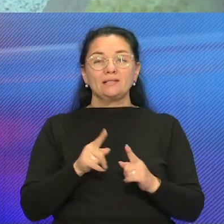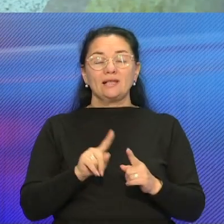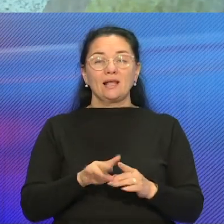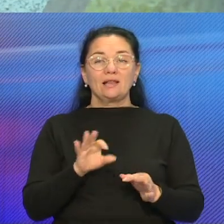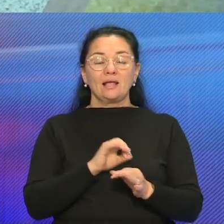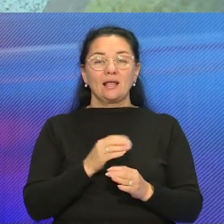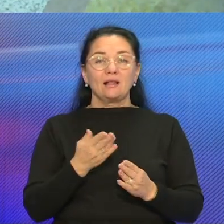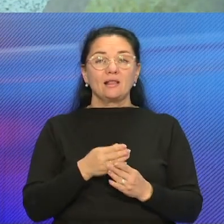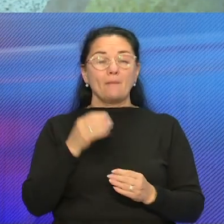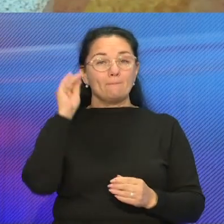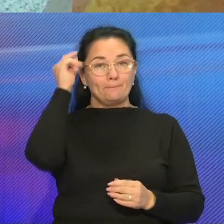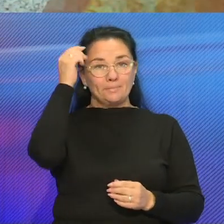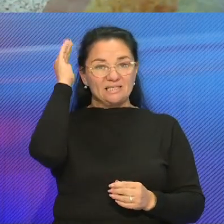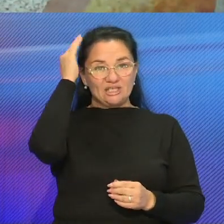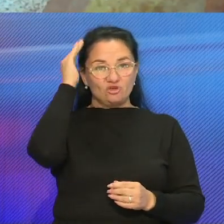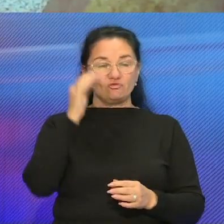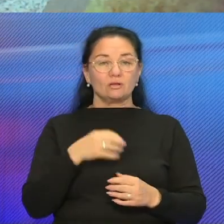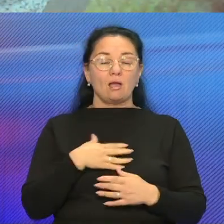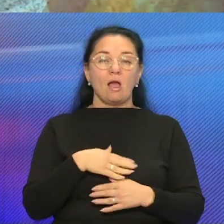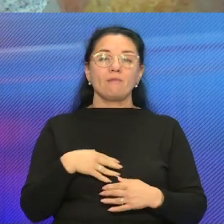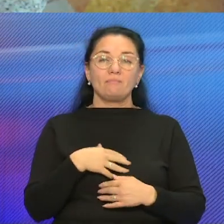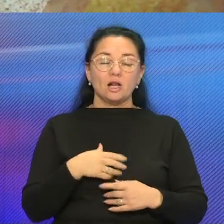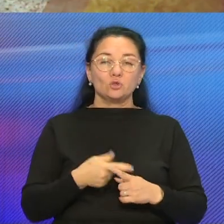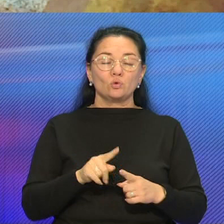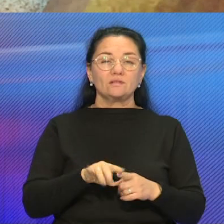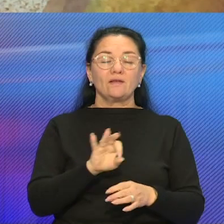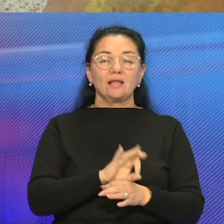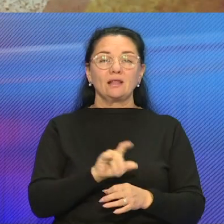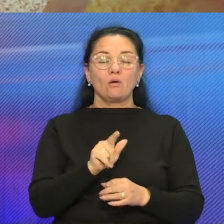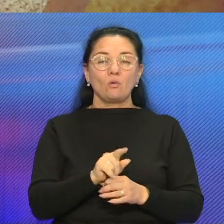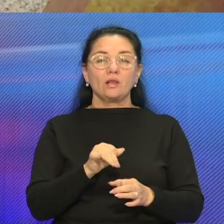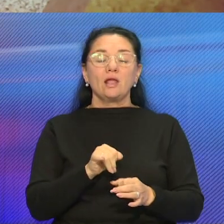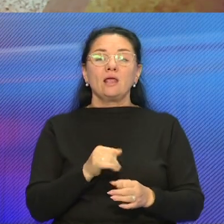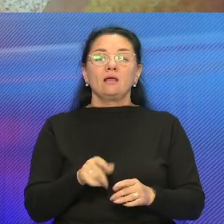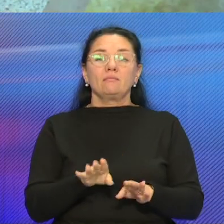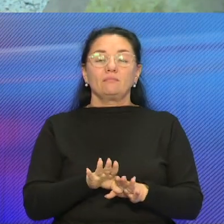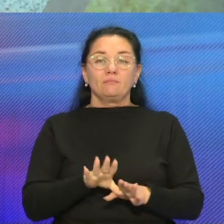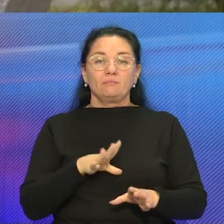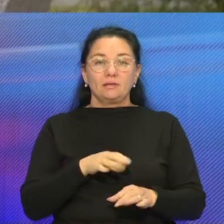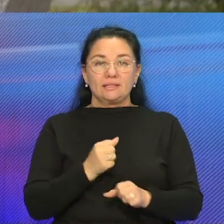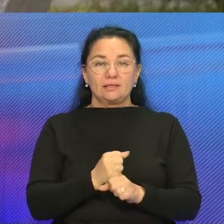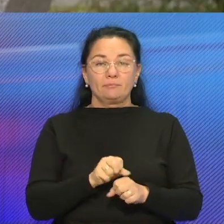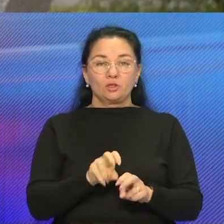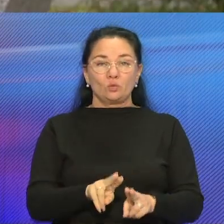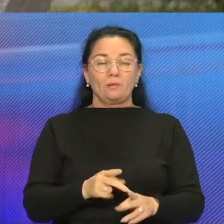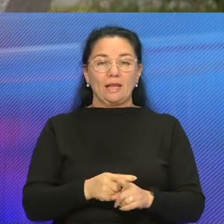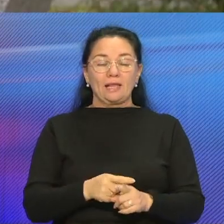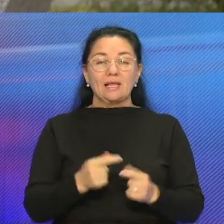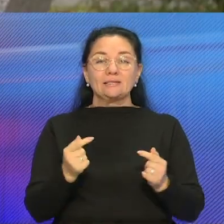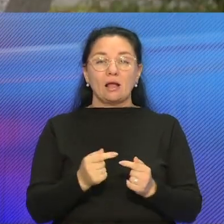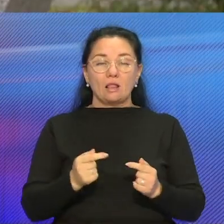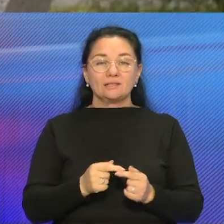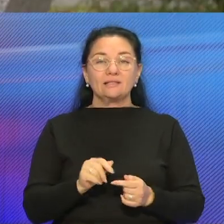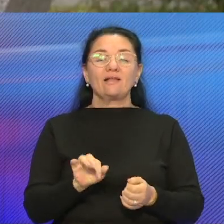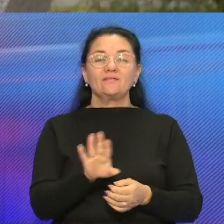покутаю на психичное расстройство у форме патологичной прихильности до азартных гульням. Согласно материалам дела,